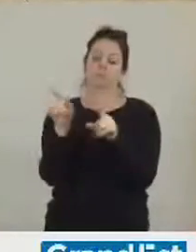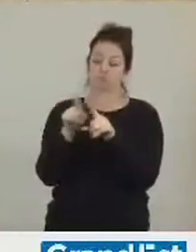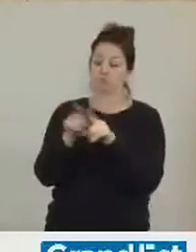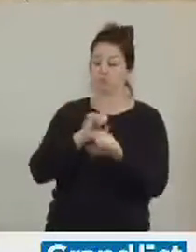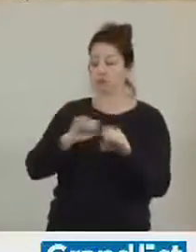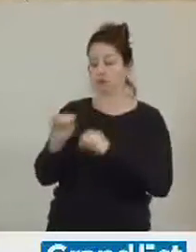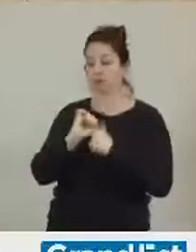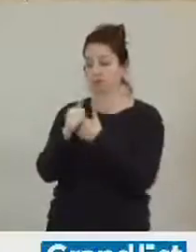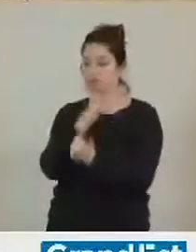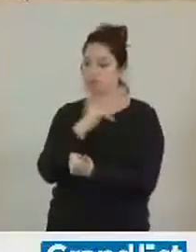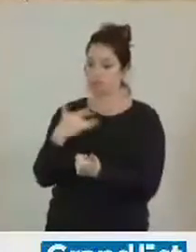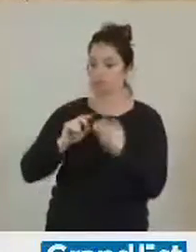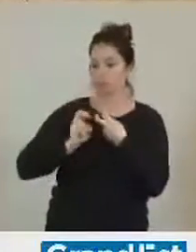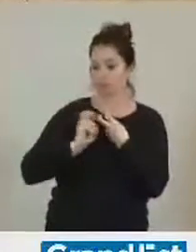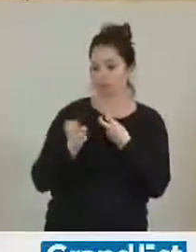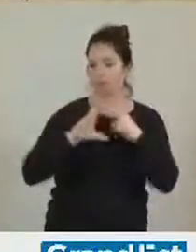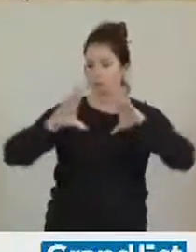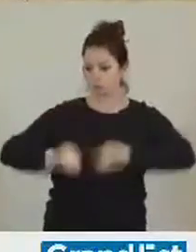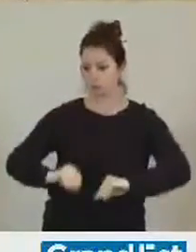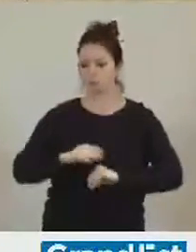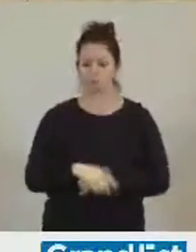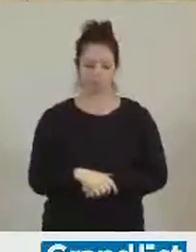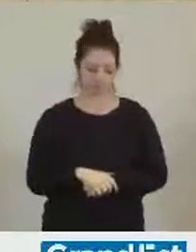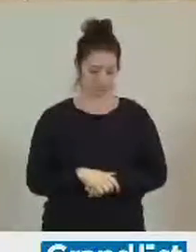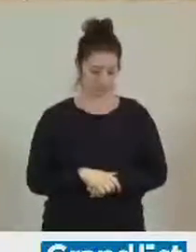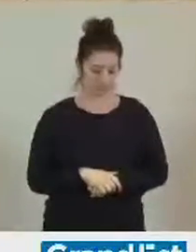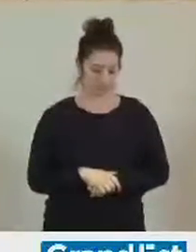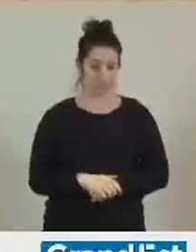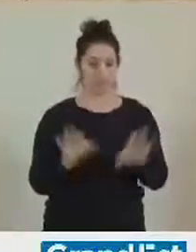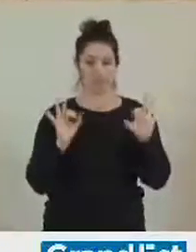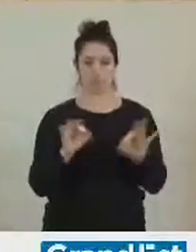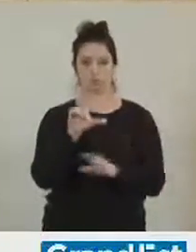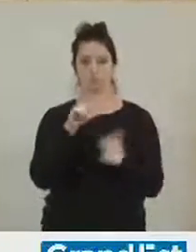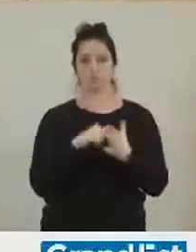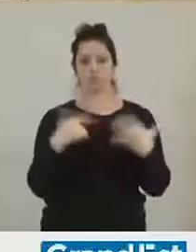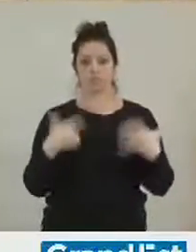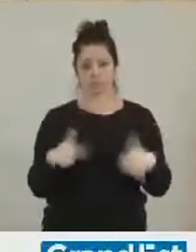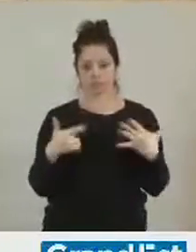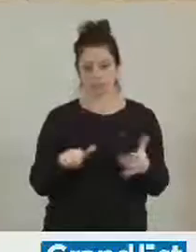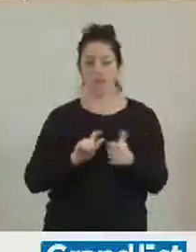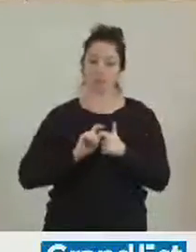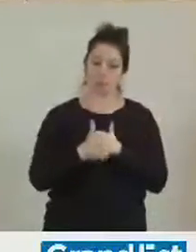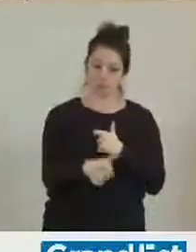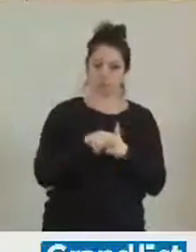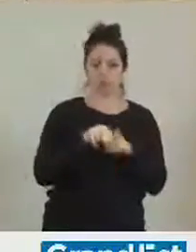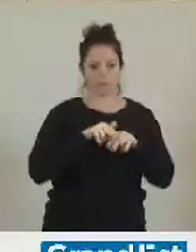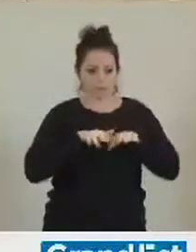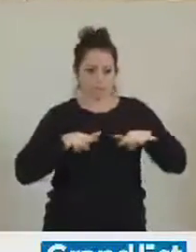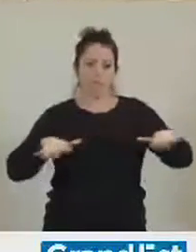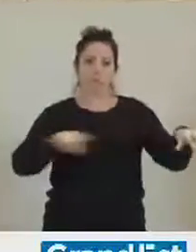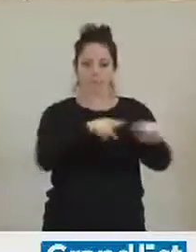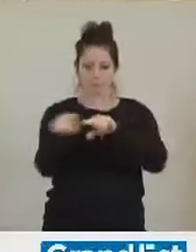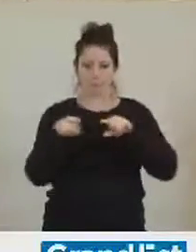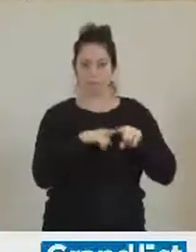la mobilité, le logement. Ainsi, en 2017, le processus sera harmonisé. La mise en œuvre de ce défi très important